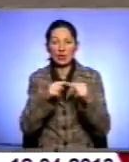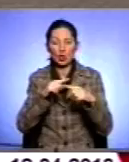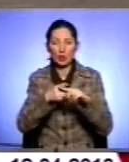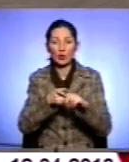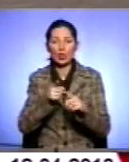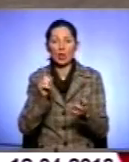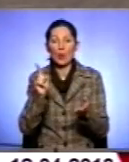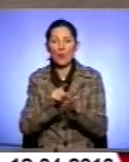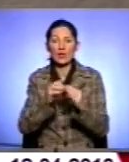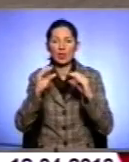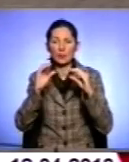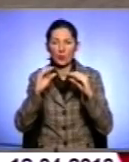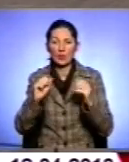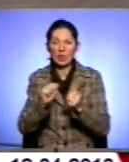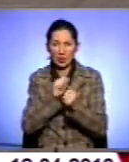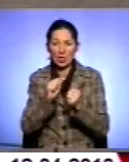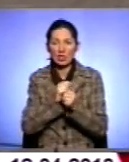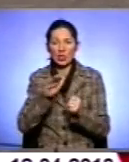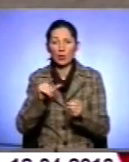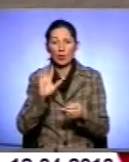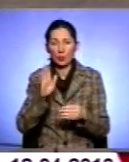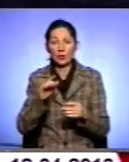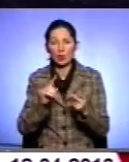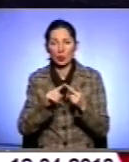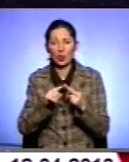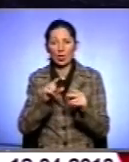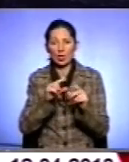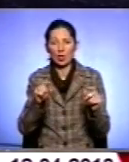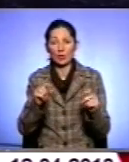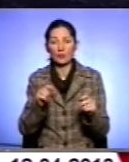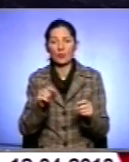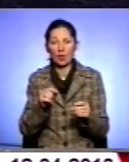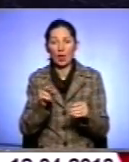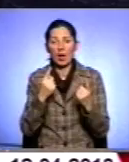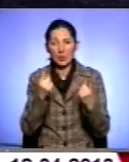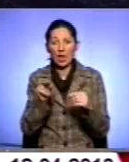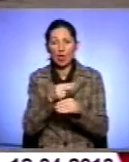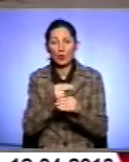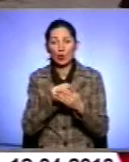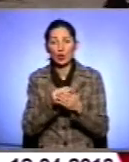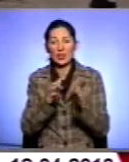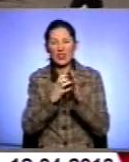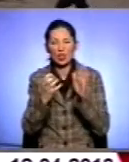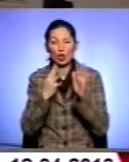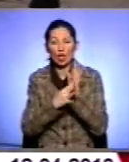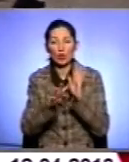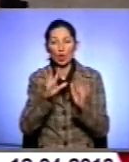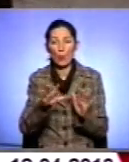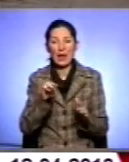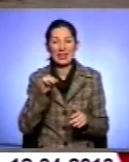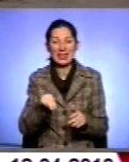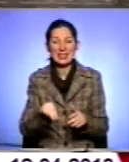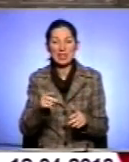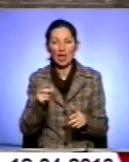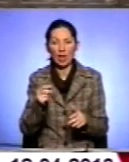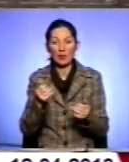сформуватися. Капітальний ремонт цієї ділянки дороги обійдеться місту у 995 тисяч гривень. Також сьогодні тривали ремонтні